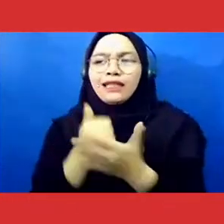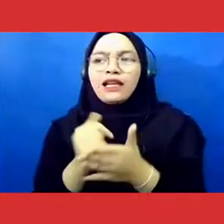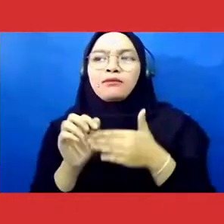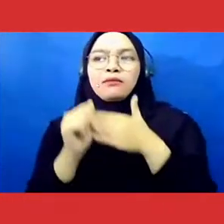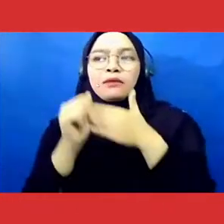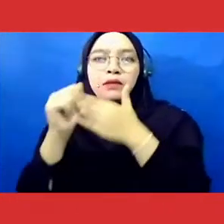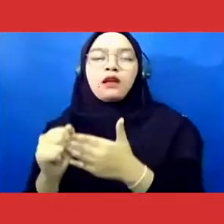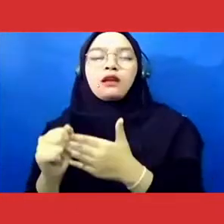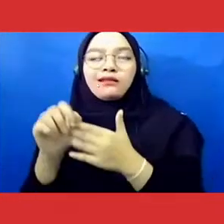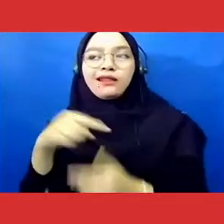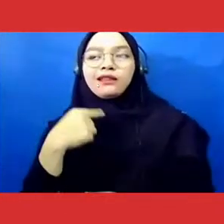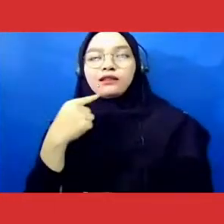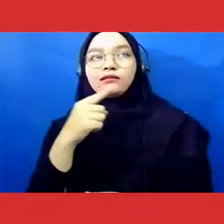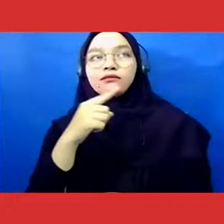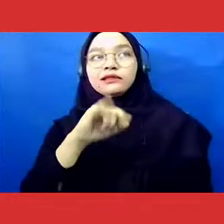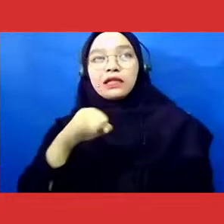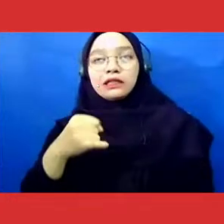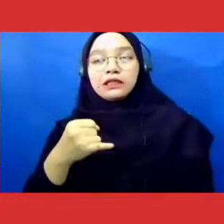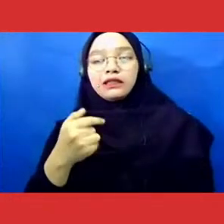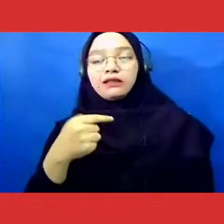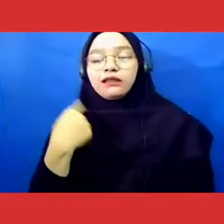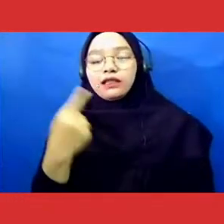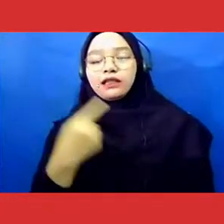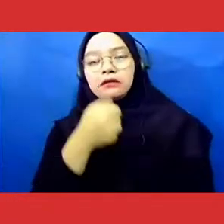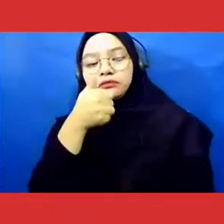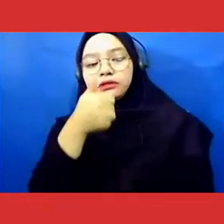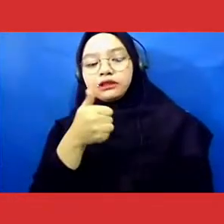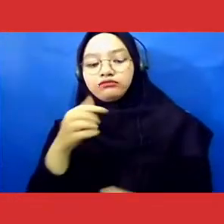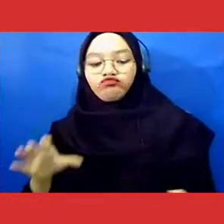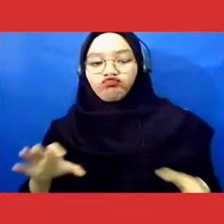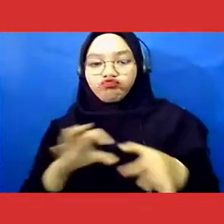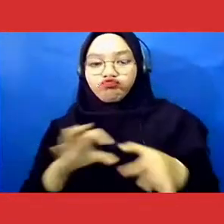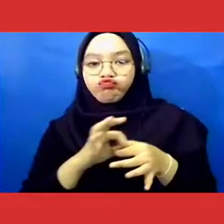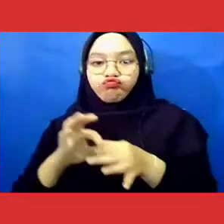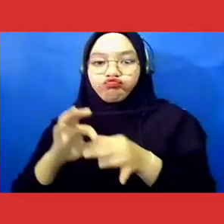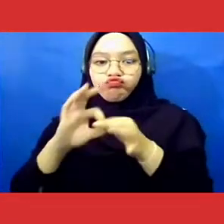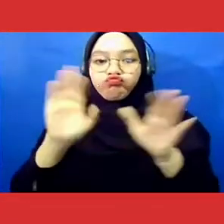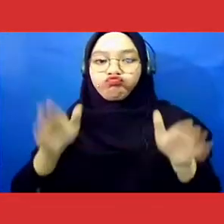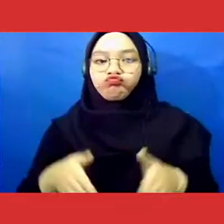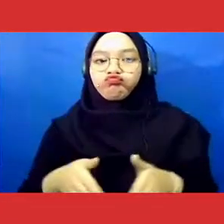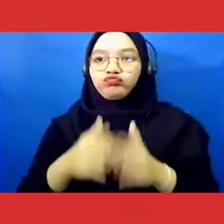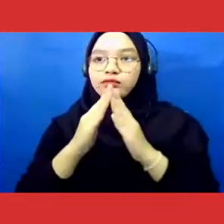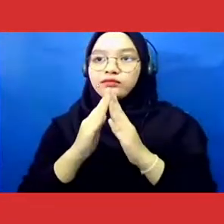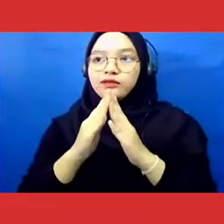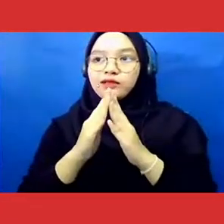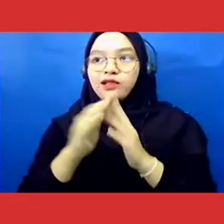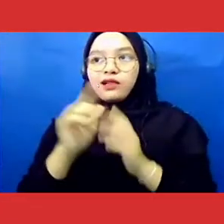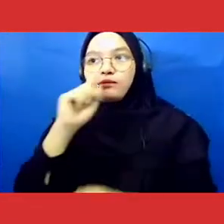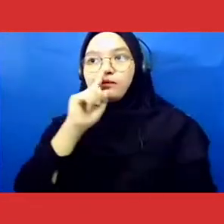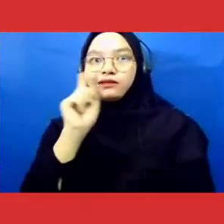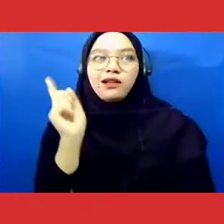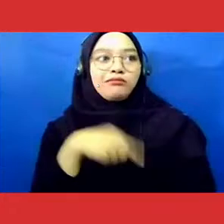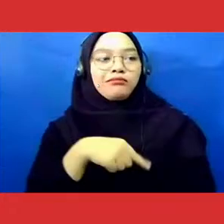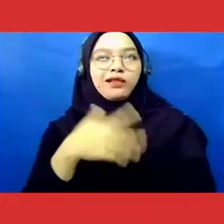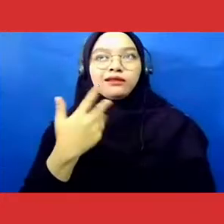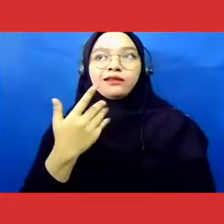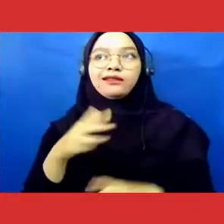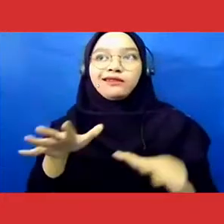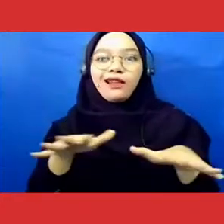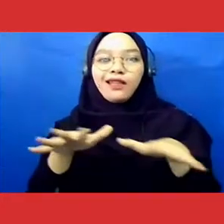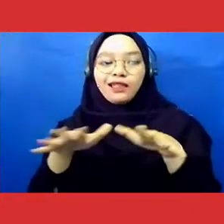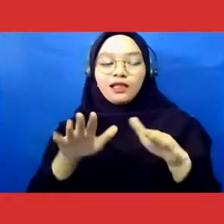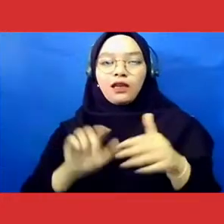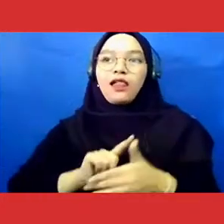dapat melakukan apa? Kolaborasi pembangunan, kemudian melakukan akselerasi strategi lanjut dalam proses